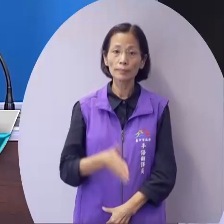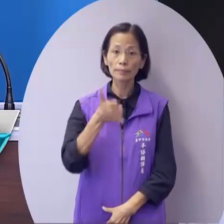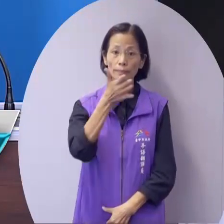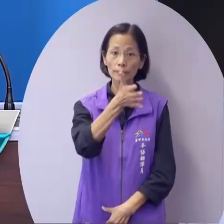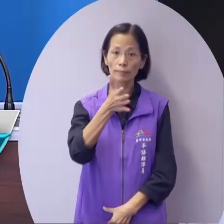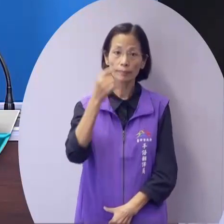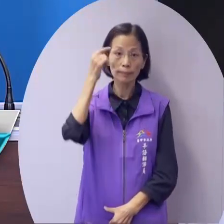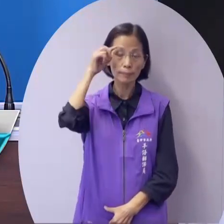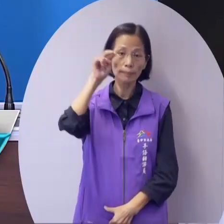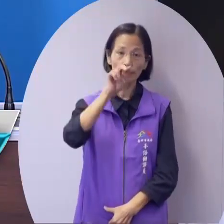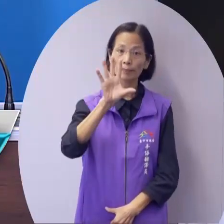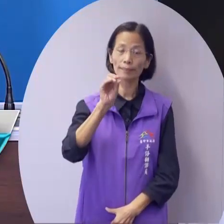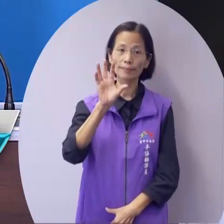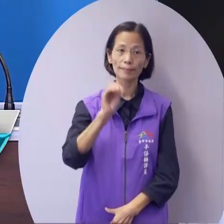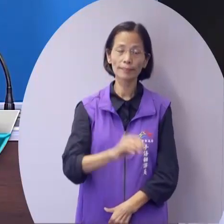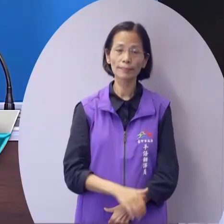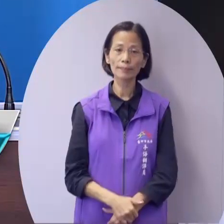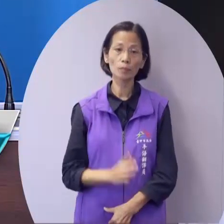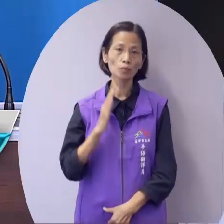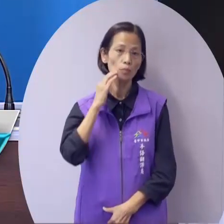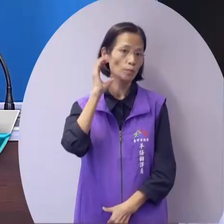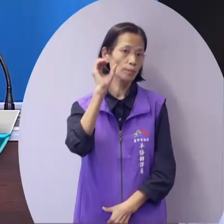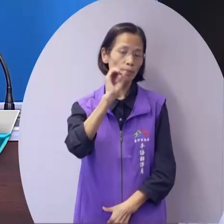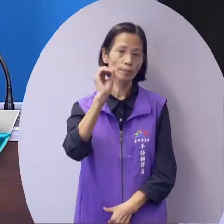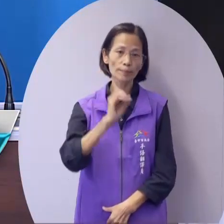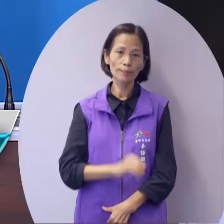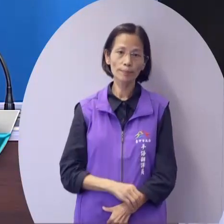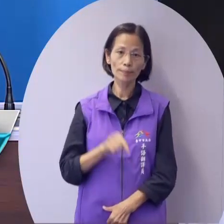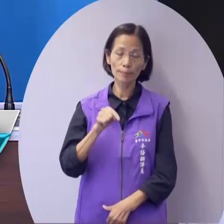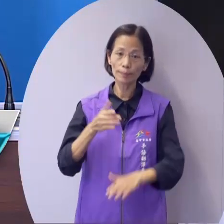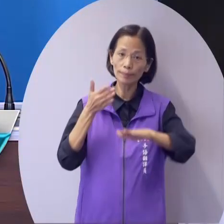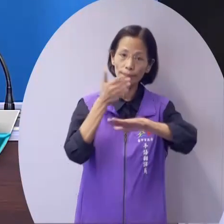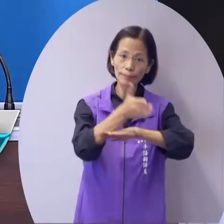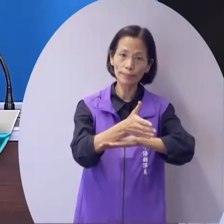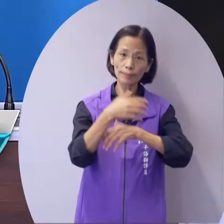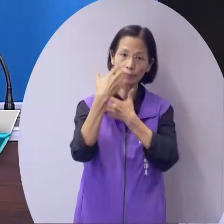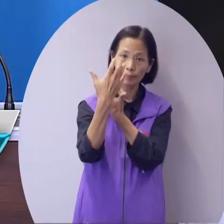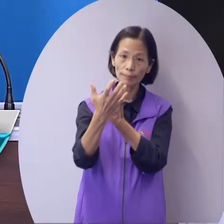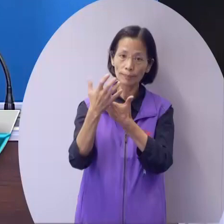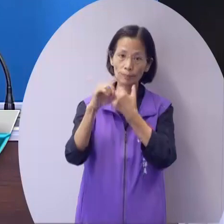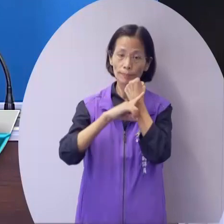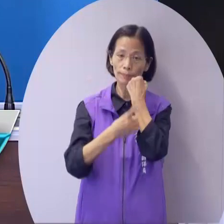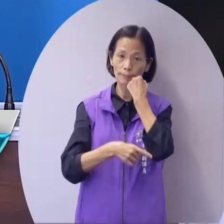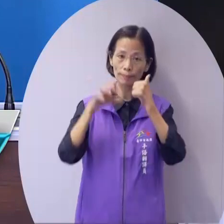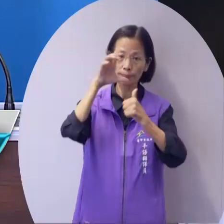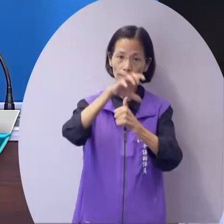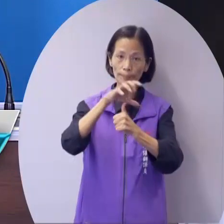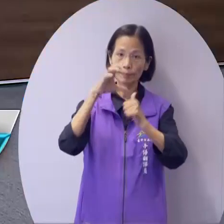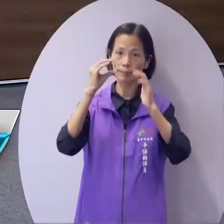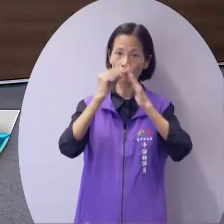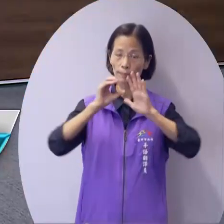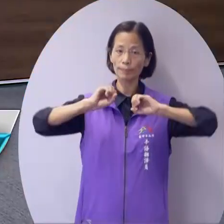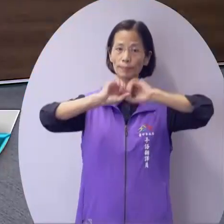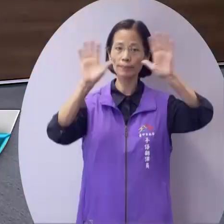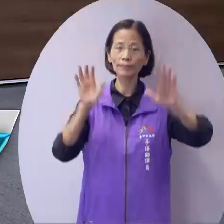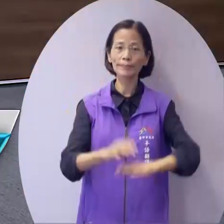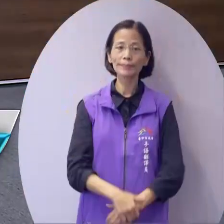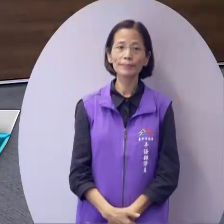有没有意见？如果没有意见的话，本案通过，已请法制局办理发布。